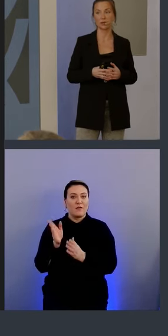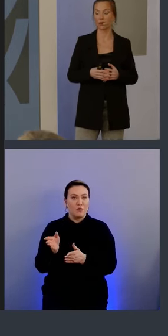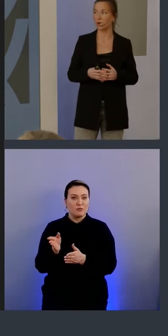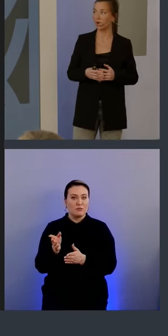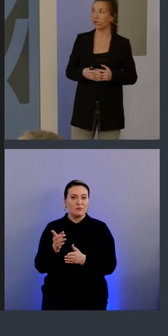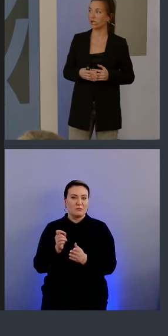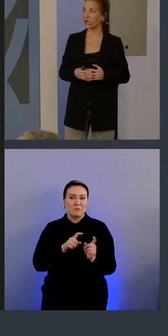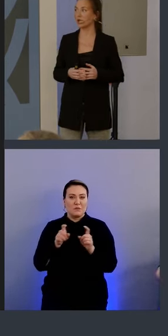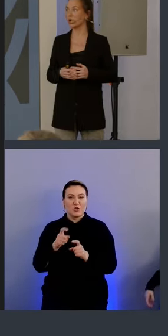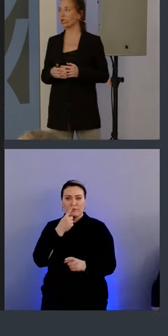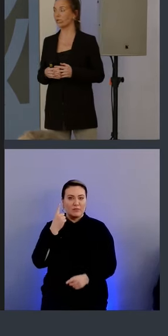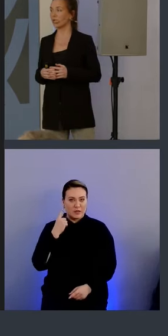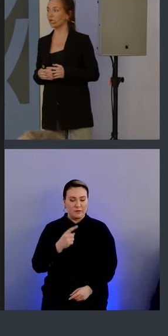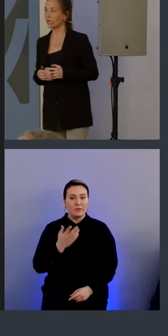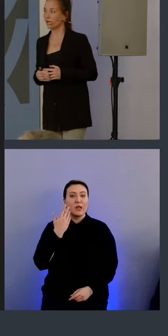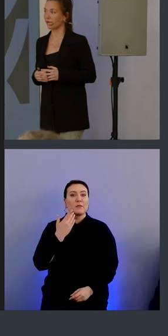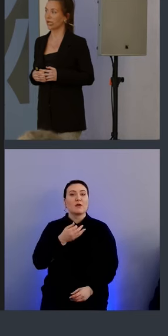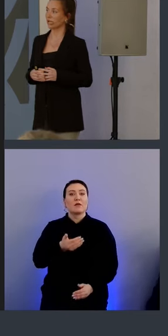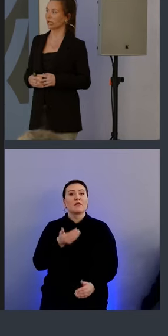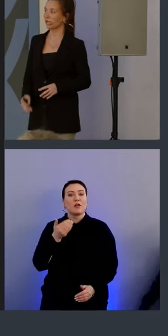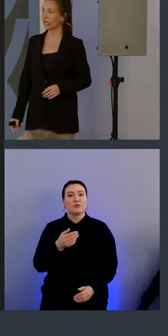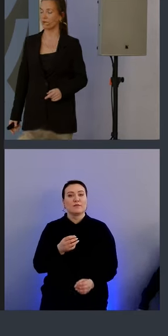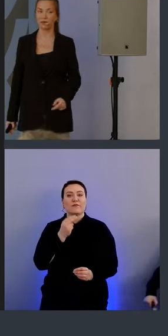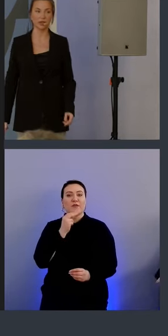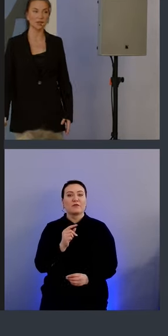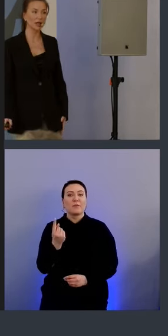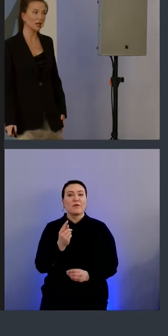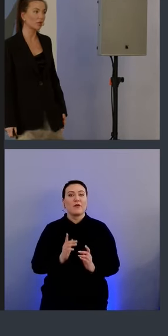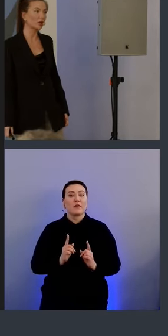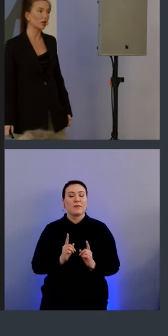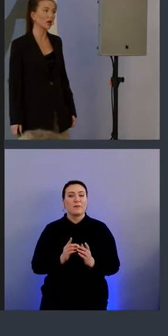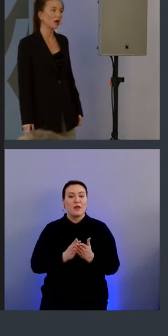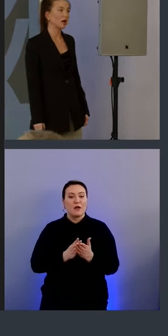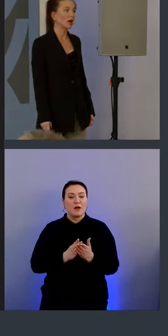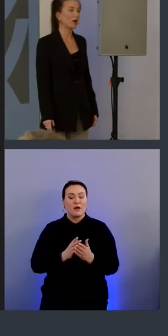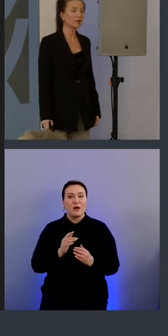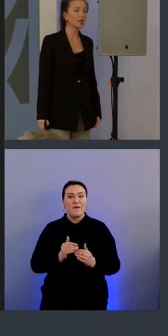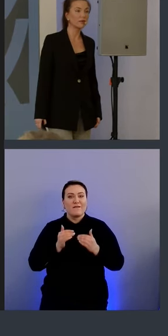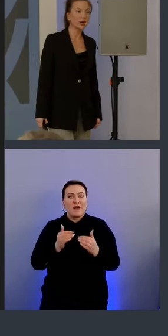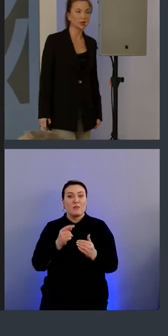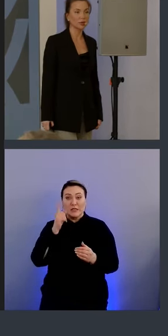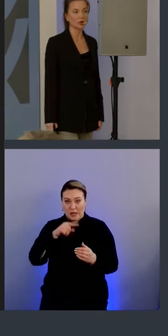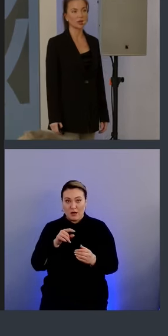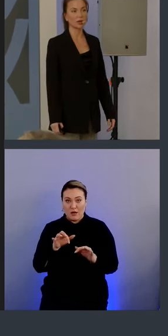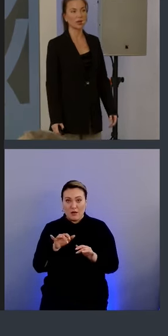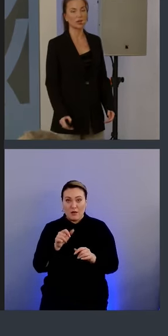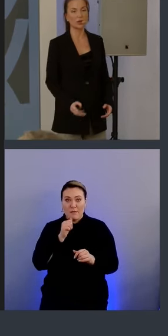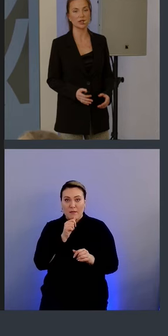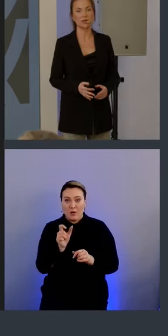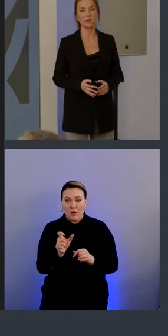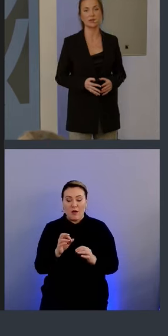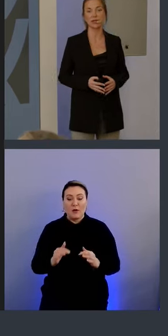не так давно. То есть если раньше мы в качестве первого фактора запрашивали фактор знания, пароль, а вторым фактором уже